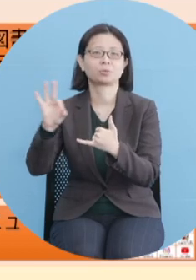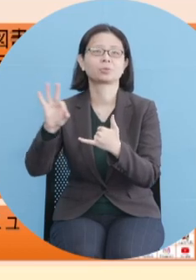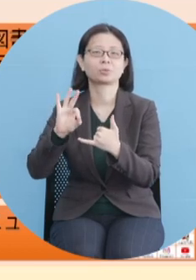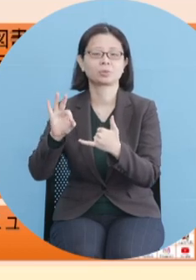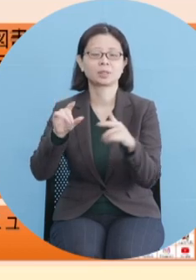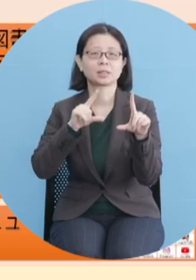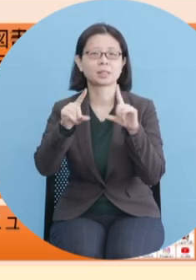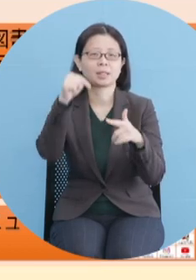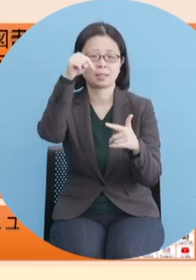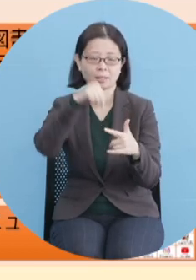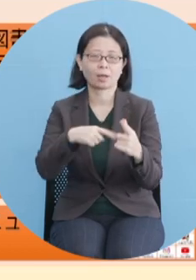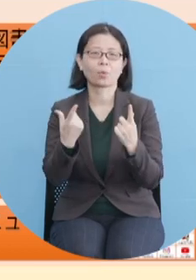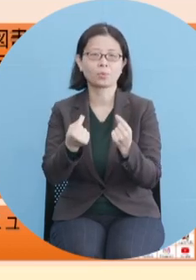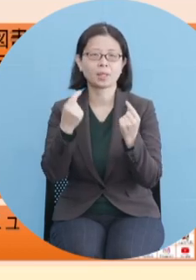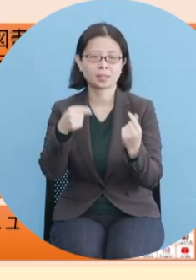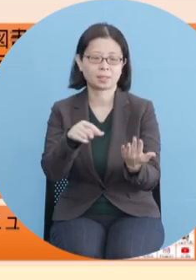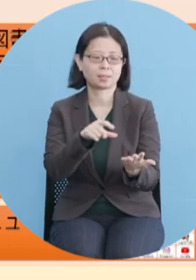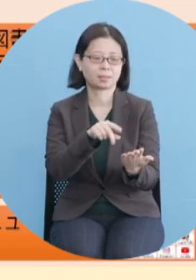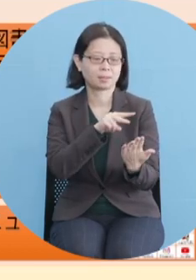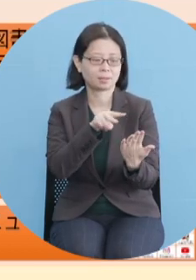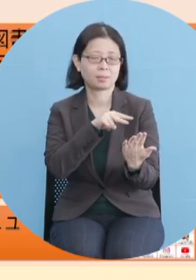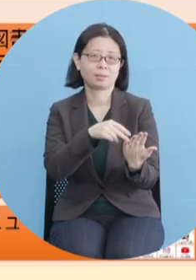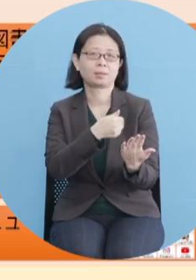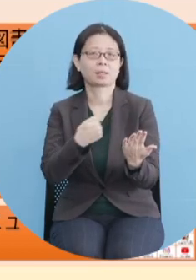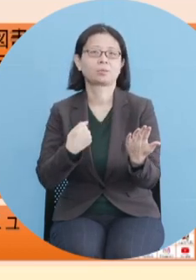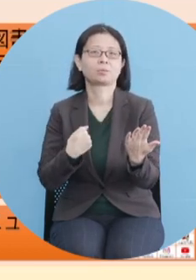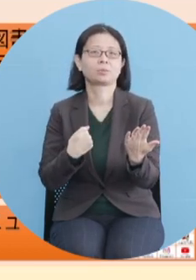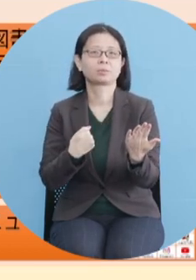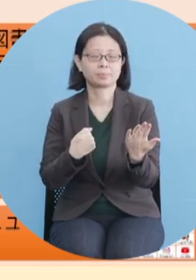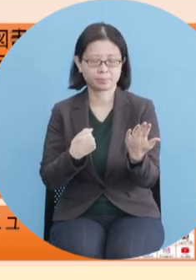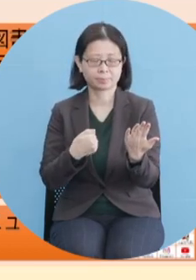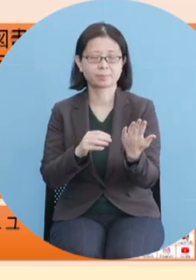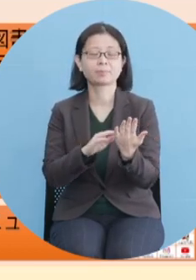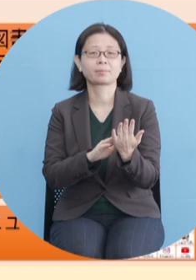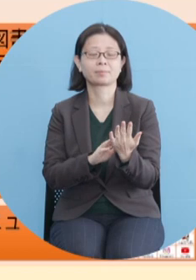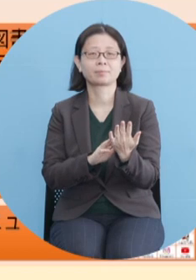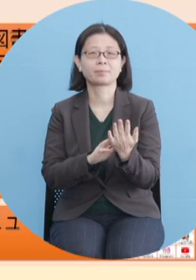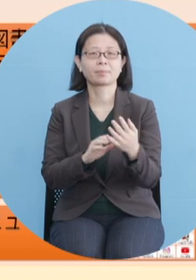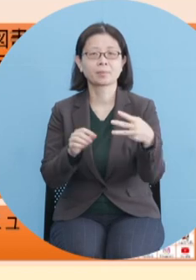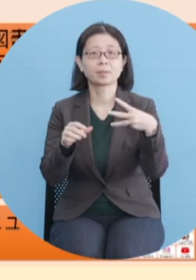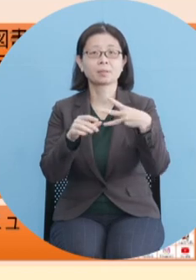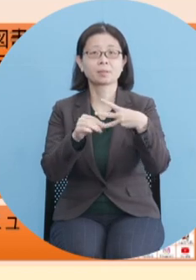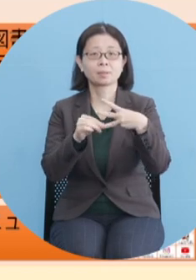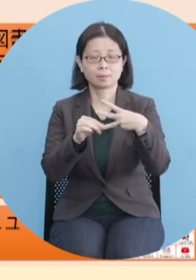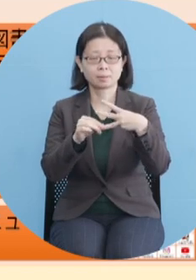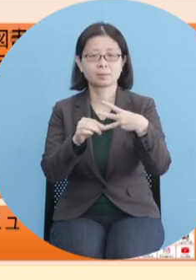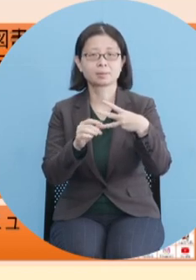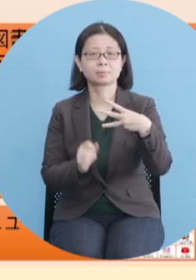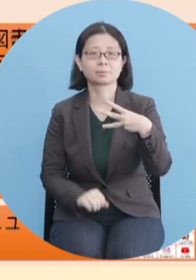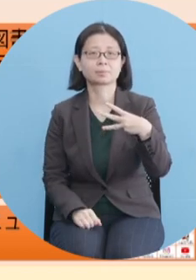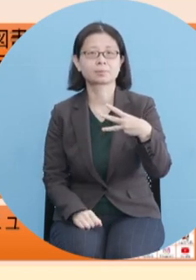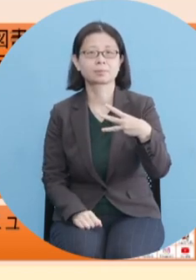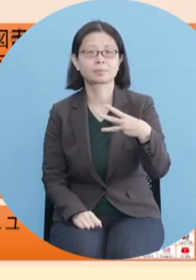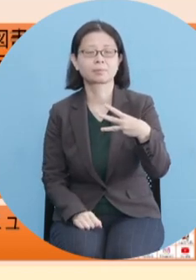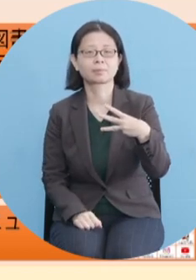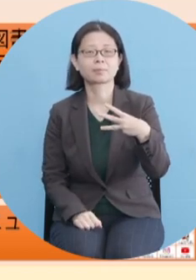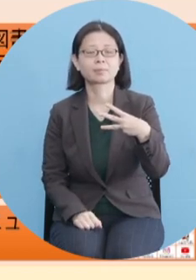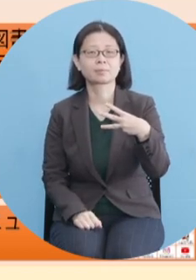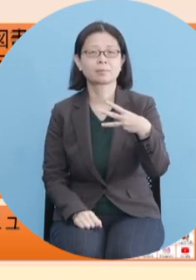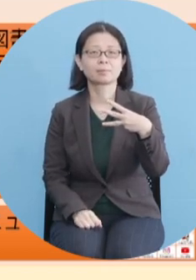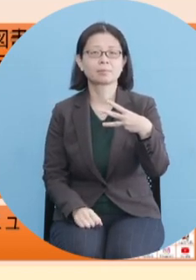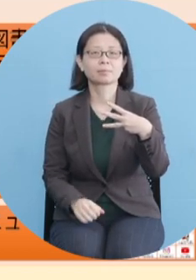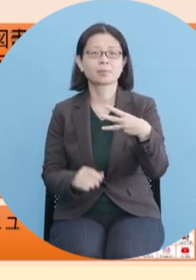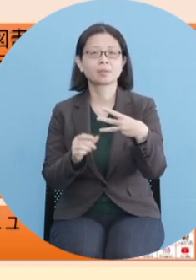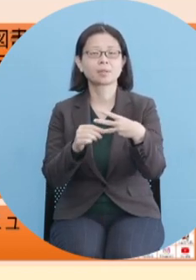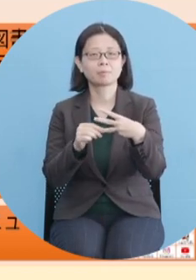防災メルと連携しましてLINEでも防災情報が届くという風なところですねえそれからあ